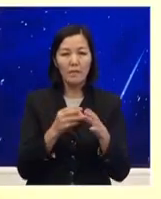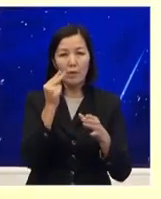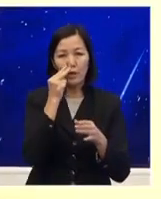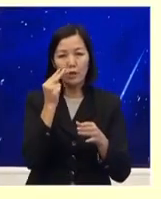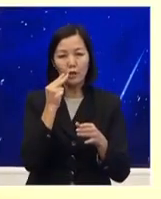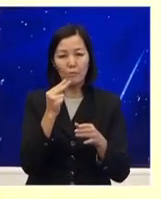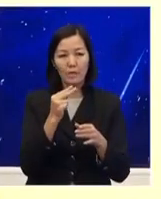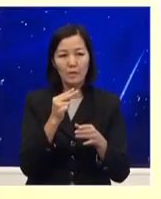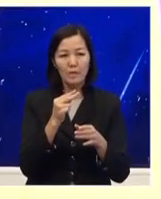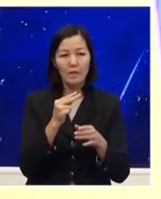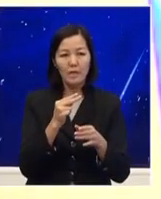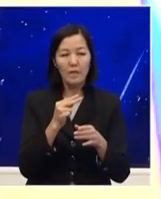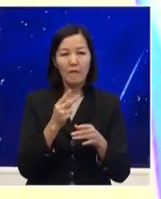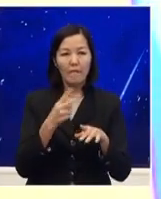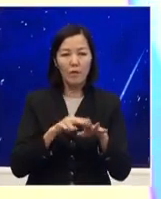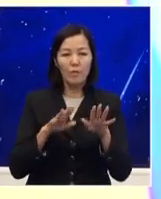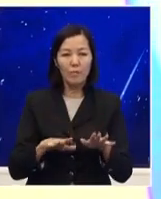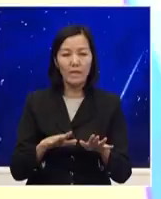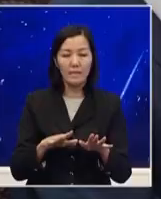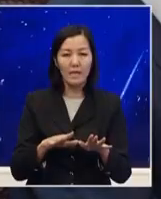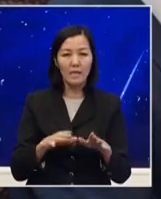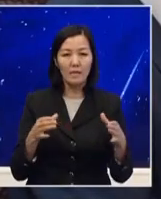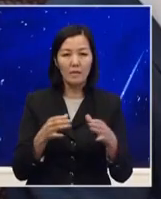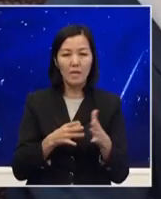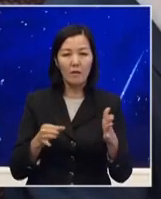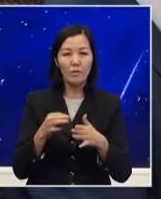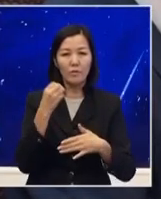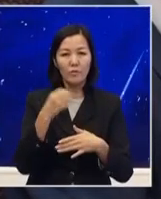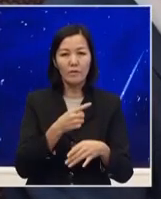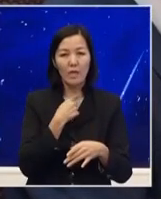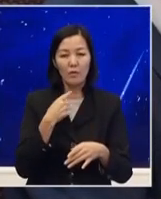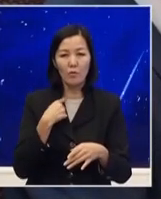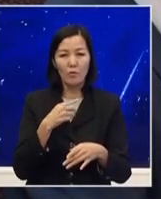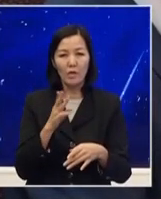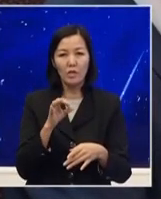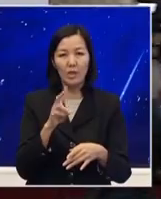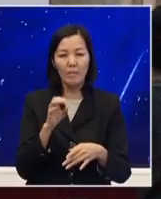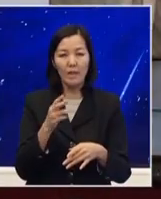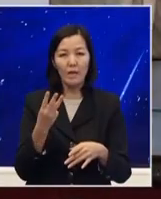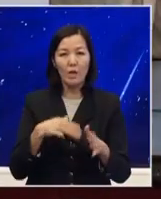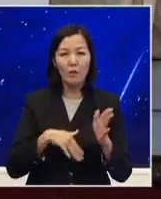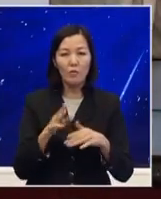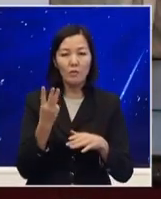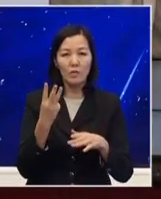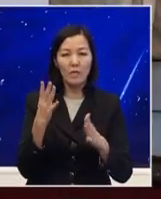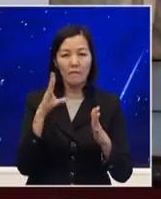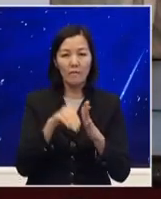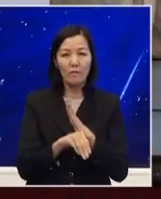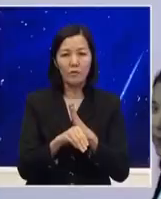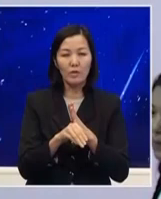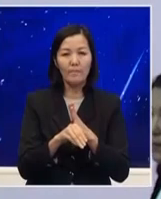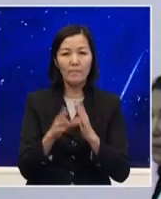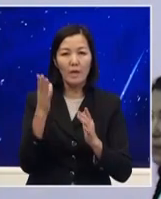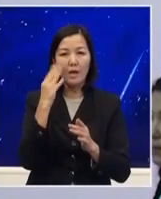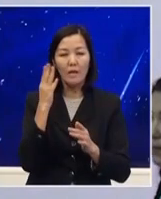Шымкента «Шымкент Миллион». Второе место заняла команда из областного центра «Талдыкорган Шапалак». И тройку лидеров закрыла команда из южной